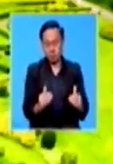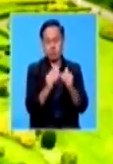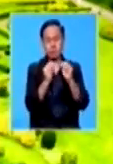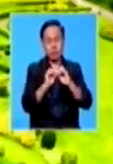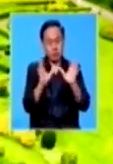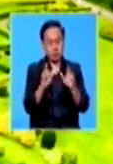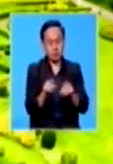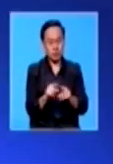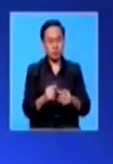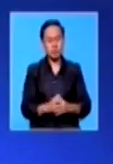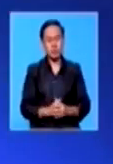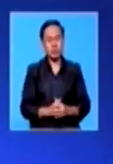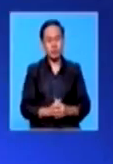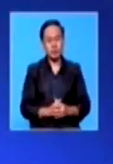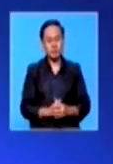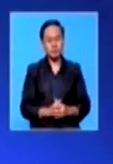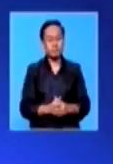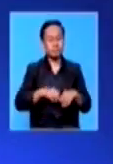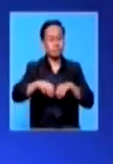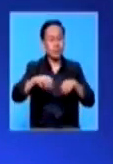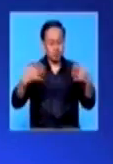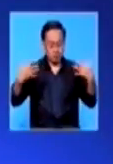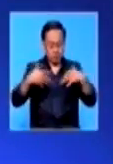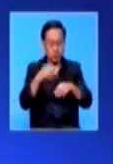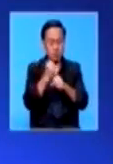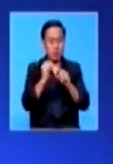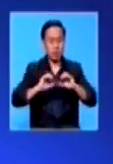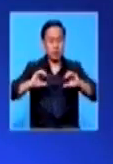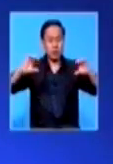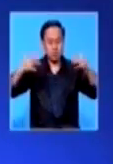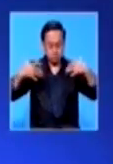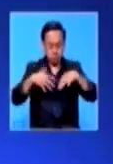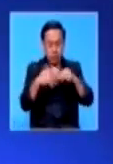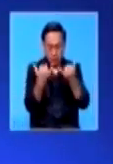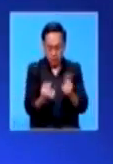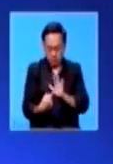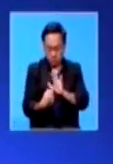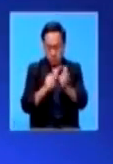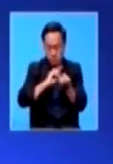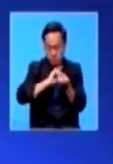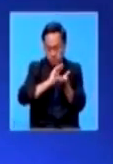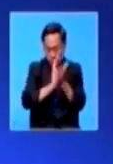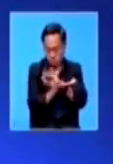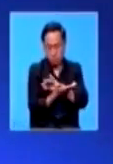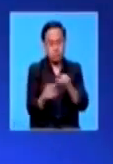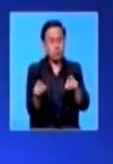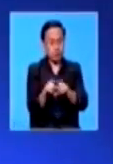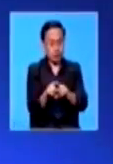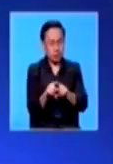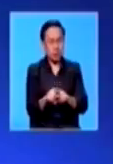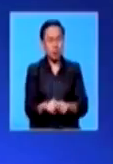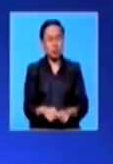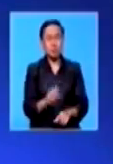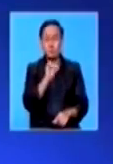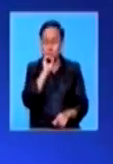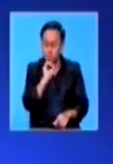ครับการบริหารราชการแบบบูรณาการวันนี้นี่คือสิ่งการที่เราปฏิรูปไงเราต้องปฏิรูปนะครับอะไรที่หนึ่งคือการบริหารการแบบบู